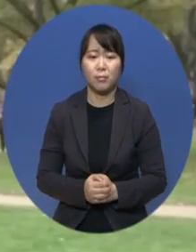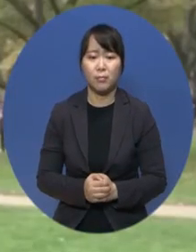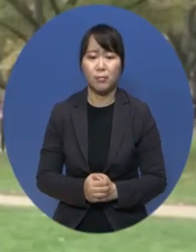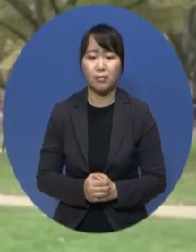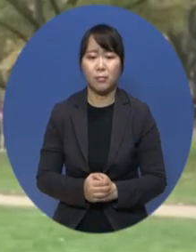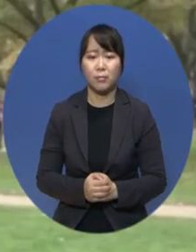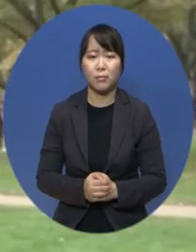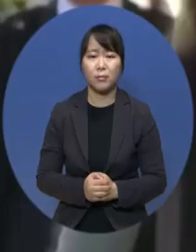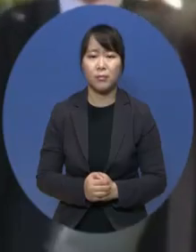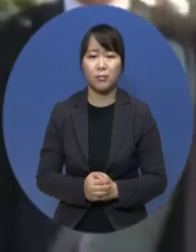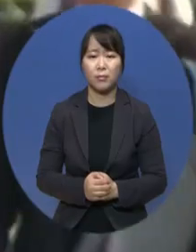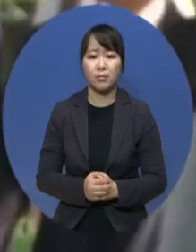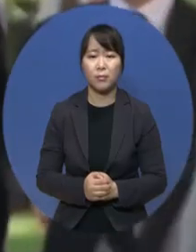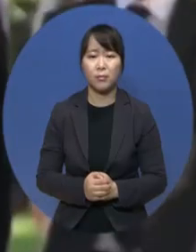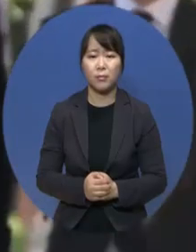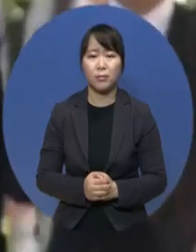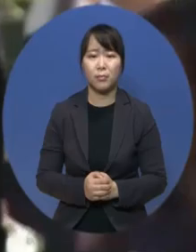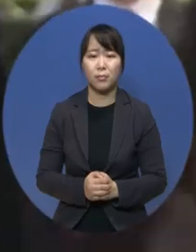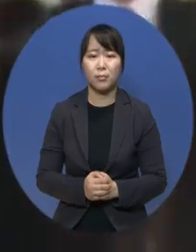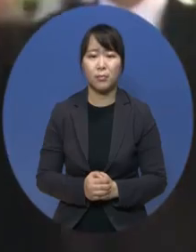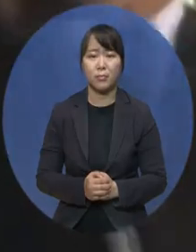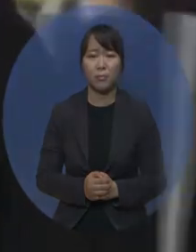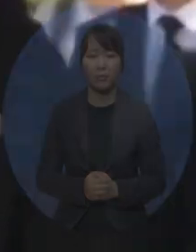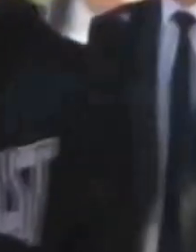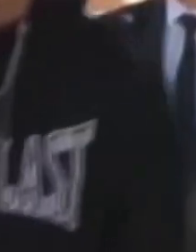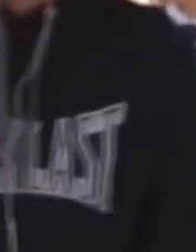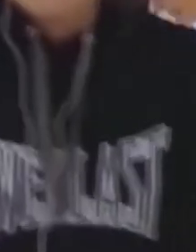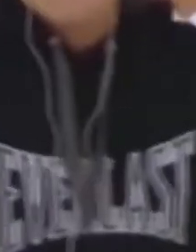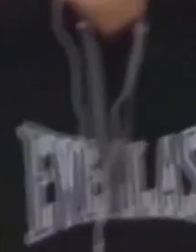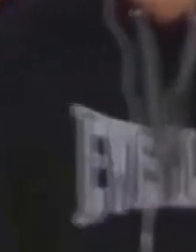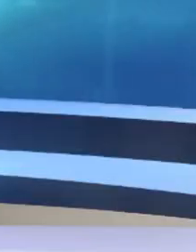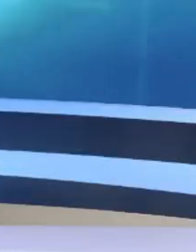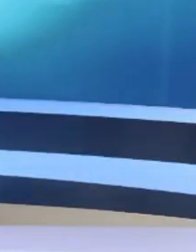WBC 복지TV 뉴욕통신원 이옵입니다.